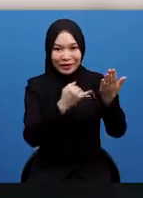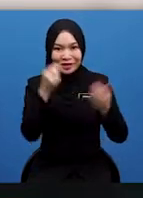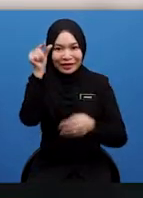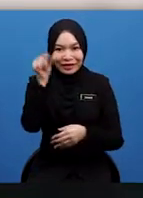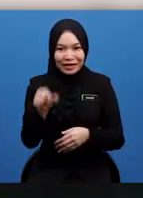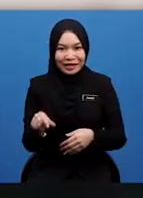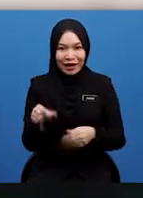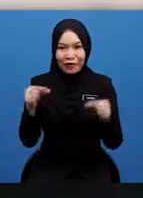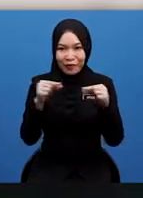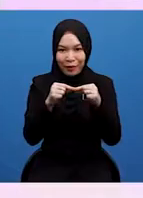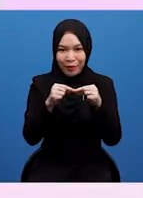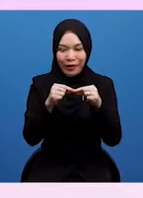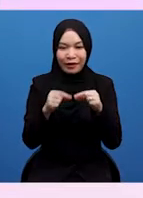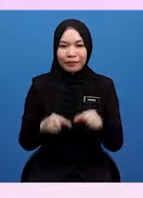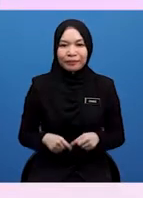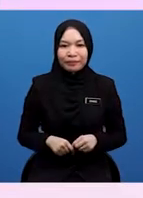gabungan.